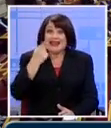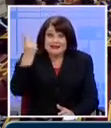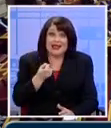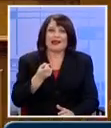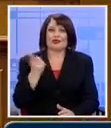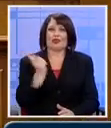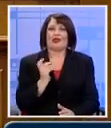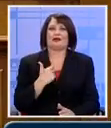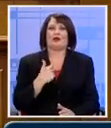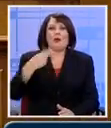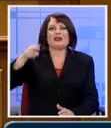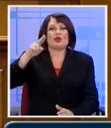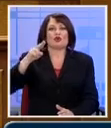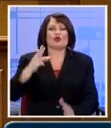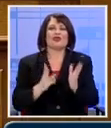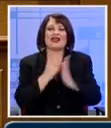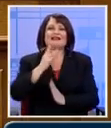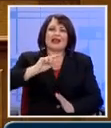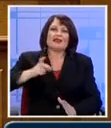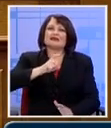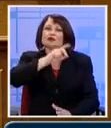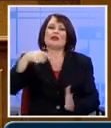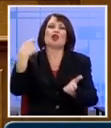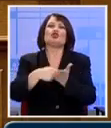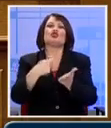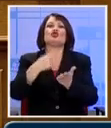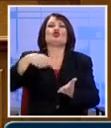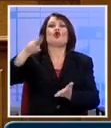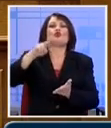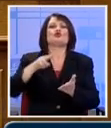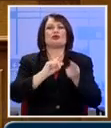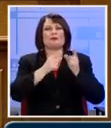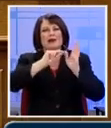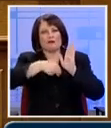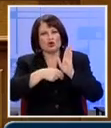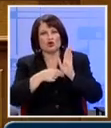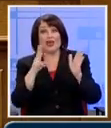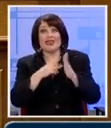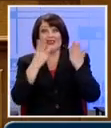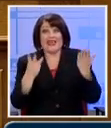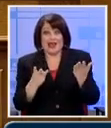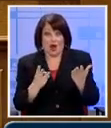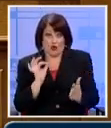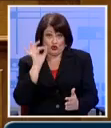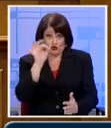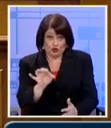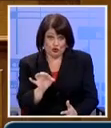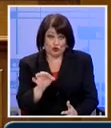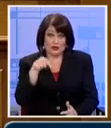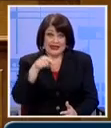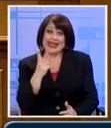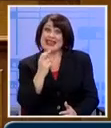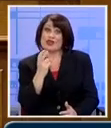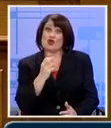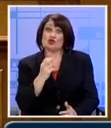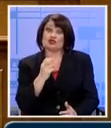1%. 13 δισεκατομμύρια τόκους πληρώναμε όταν μπήκαμε στο μνημόνιο. 18 φτάσαμε στη συνέχεια. Και πάνω από 20